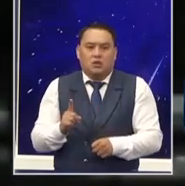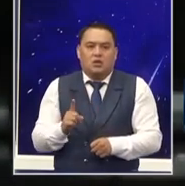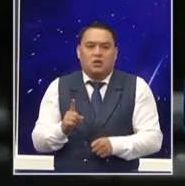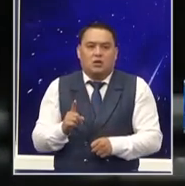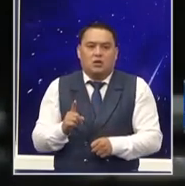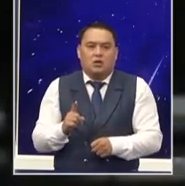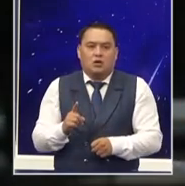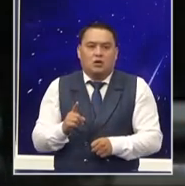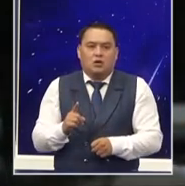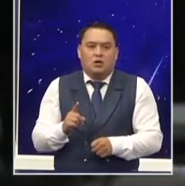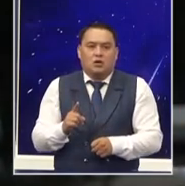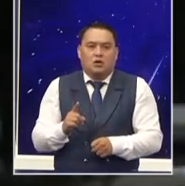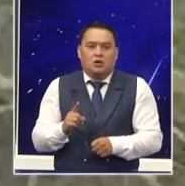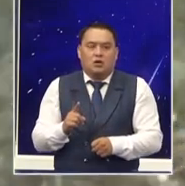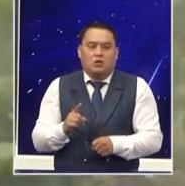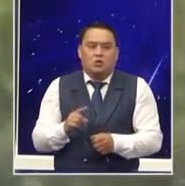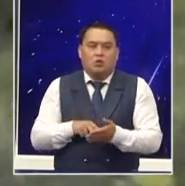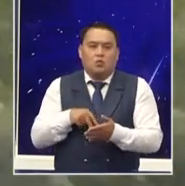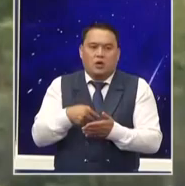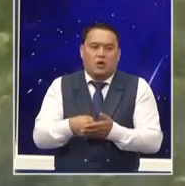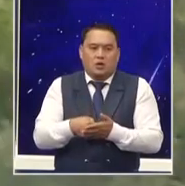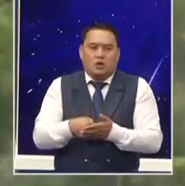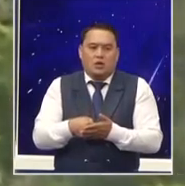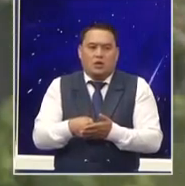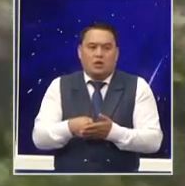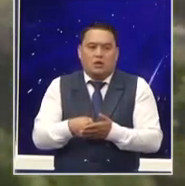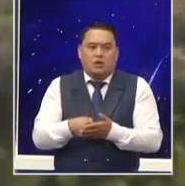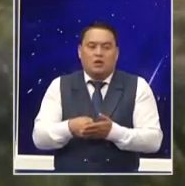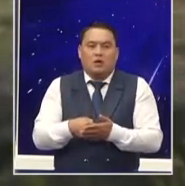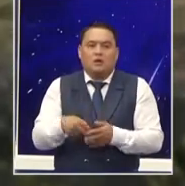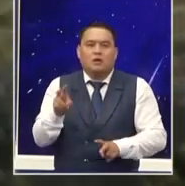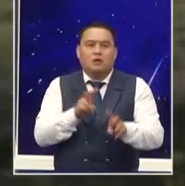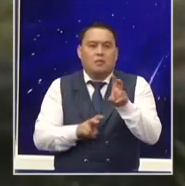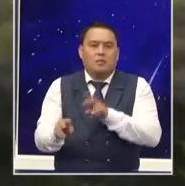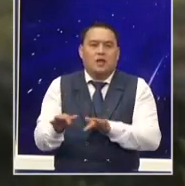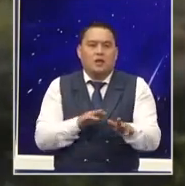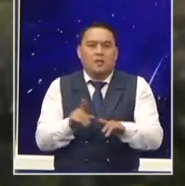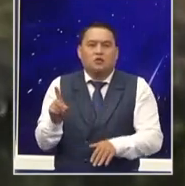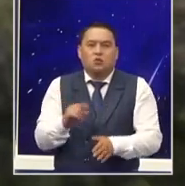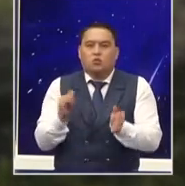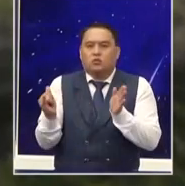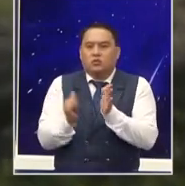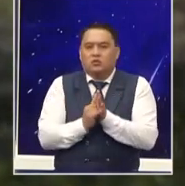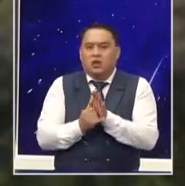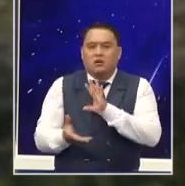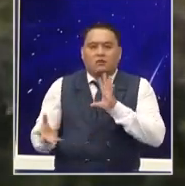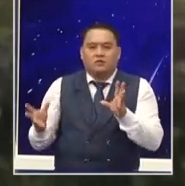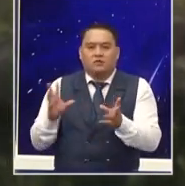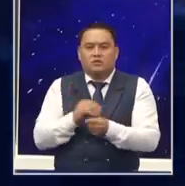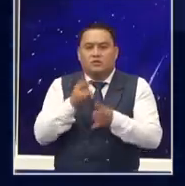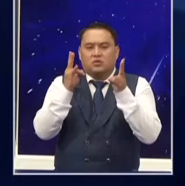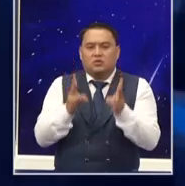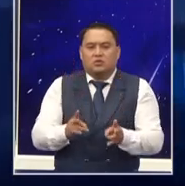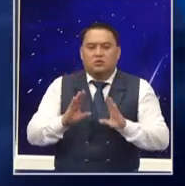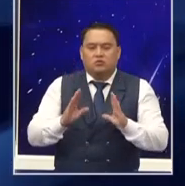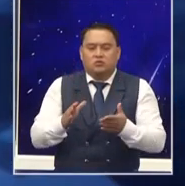как упал на нее, так и лежал сверху. В данное время полицейские продолжают следственные мероприятия с тем, чтобы установить все детали происшедшей трагедии.